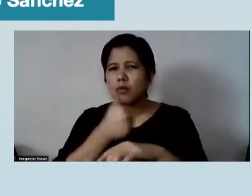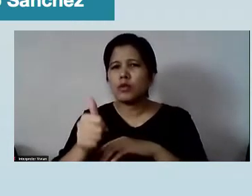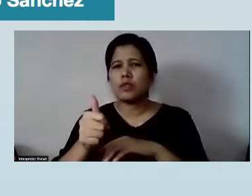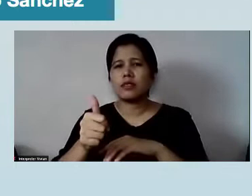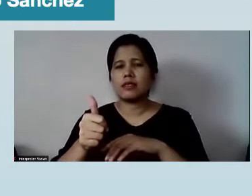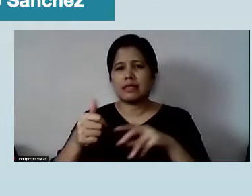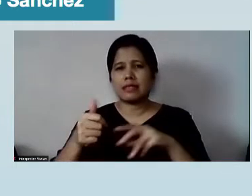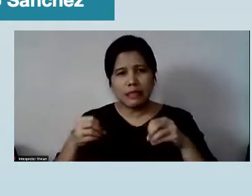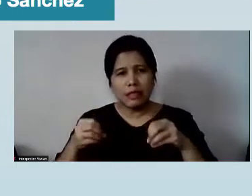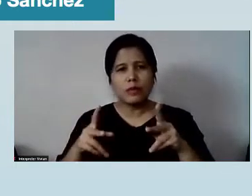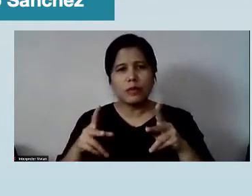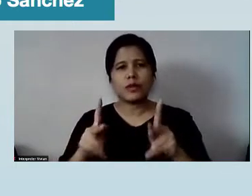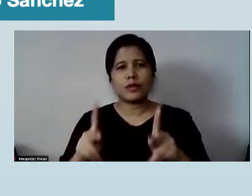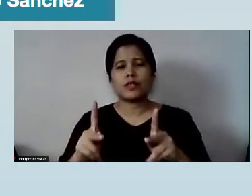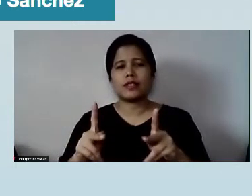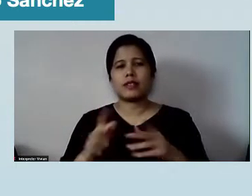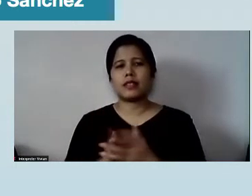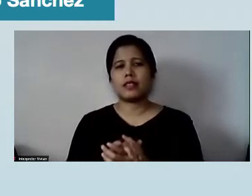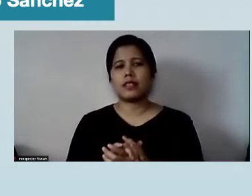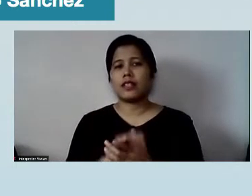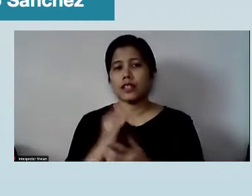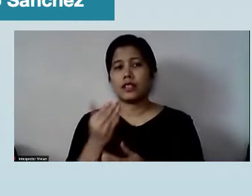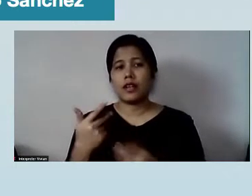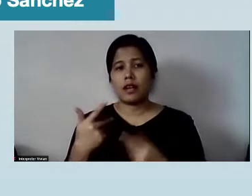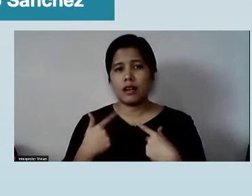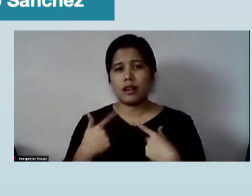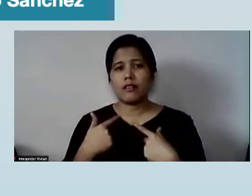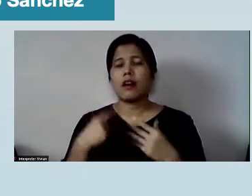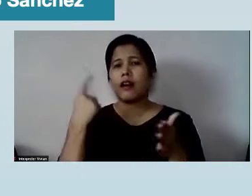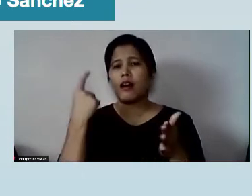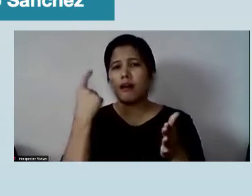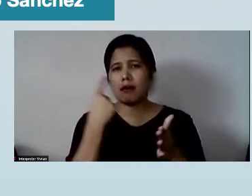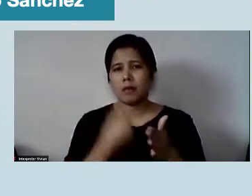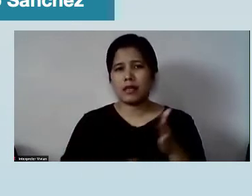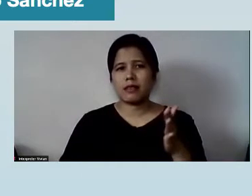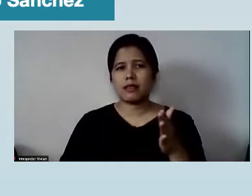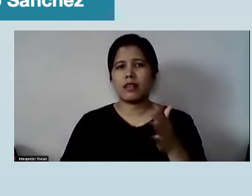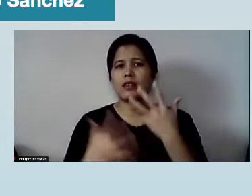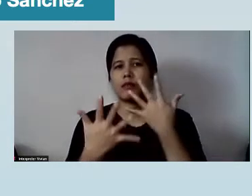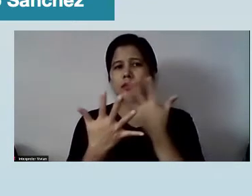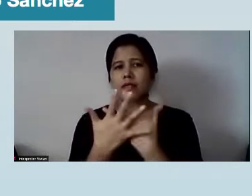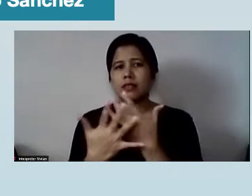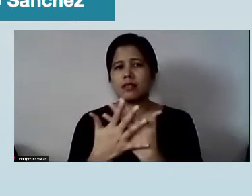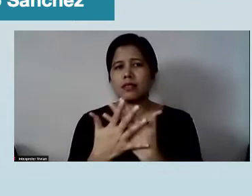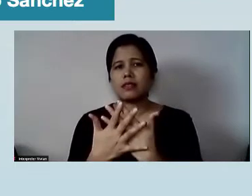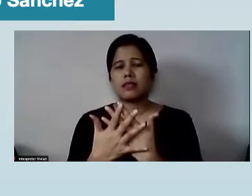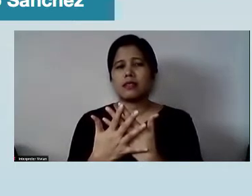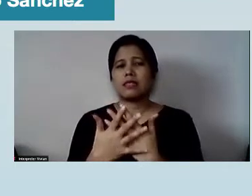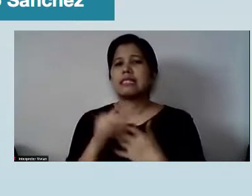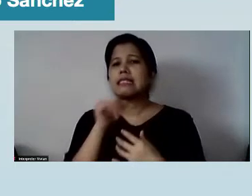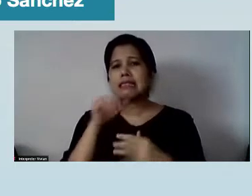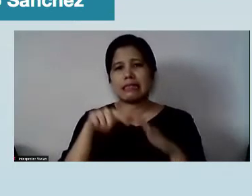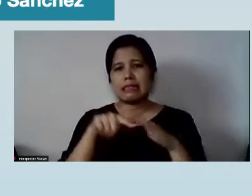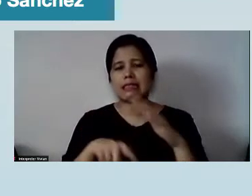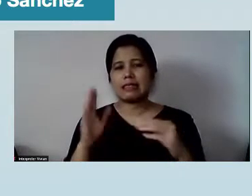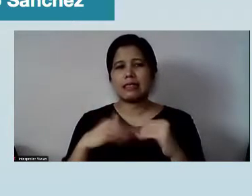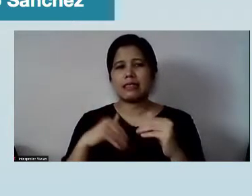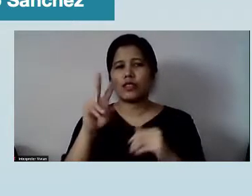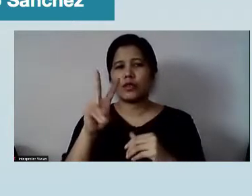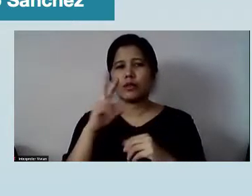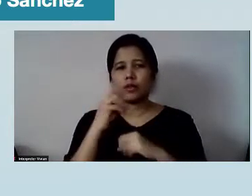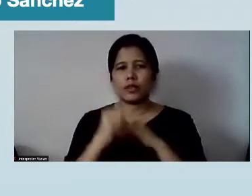privileges provided in the law. You have a penalty of imprisonment for not less than 2 years or a fine of not less